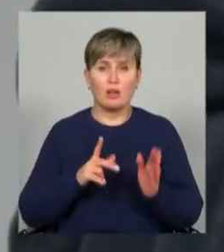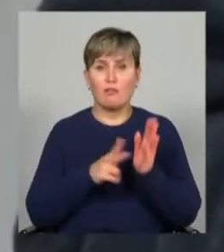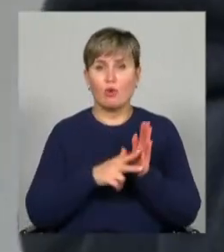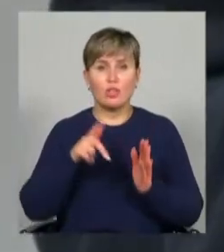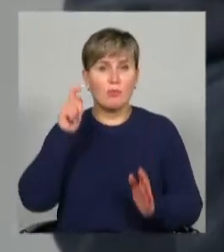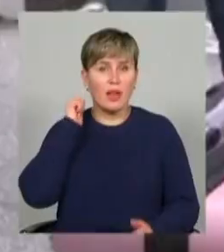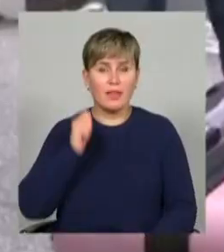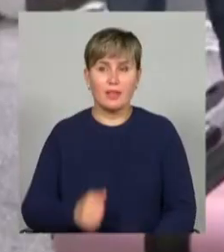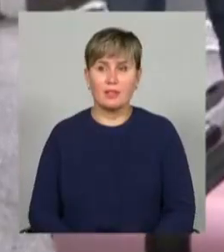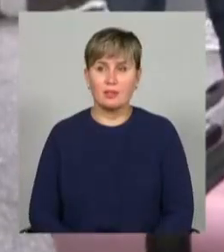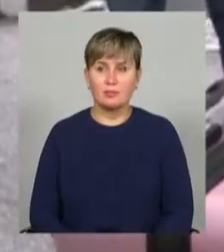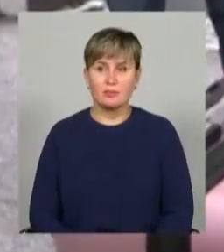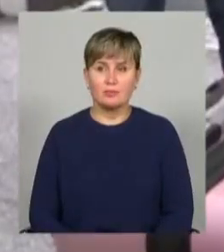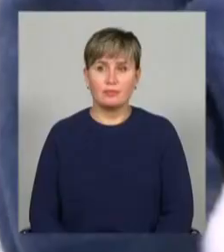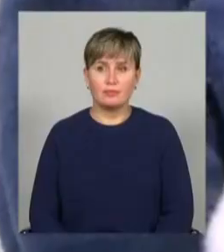лет.